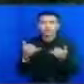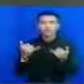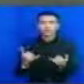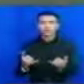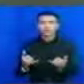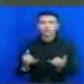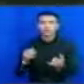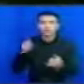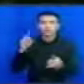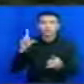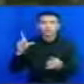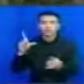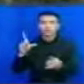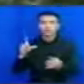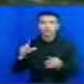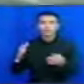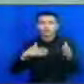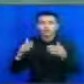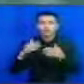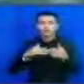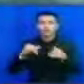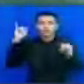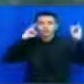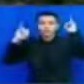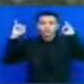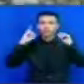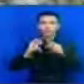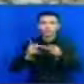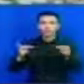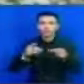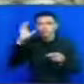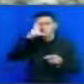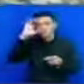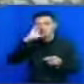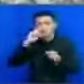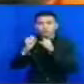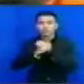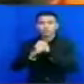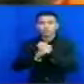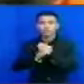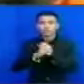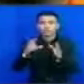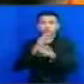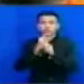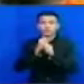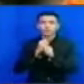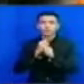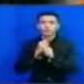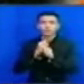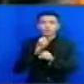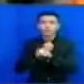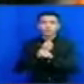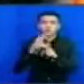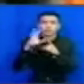squadra postu hatu beliku rekoya hela informasaun ia terenu hodi buka tuir autor ne be foti fatuk lulik no aitos ia